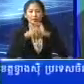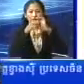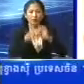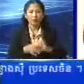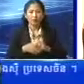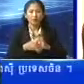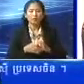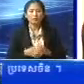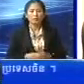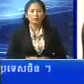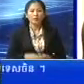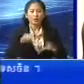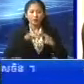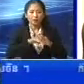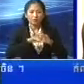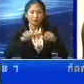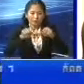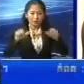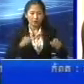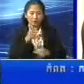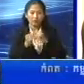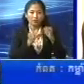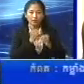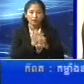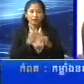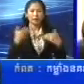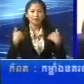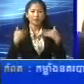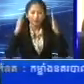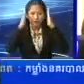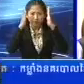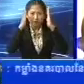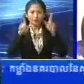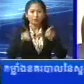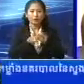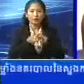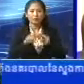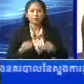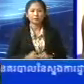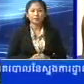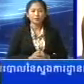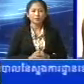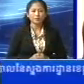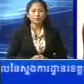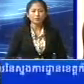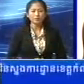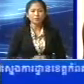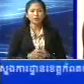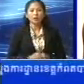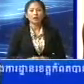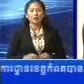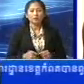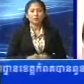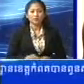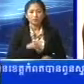ប់វេទិកាទាំងអស់ទាំងក្នុងតំបន់និងអន្តរជាតិដែលមានការយកចិត្តទុកដាក់ដូចគ្នានៅក្នុងនោះដែរនាយករដ្ឋម